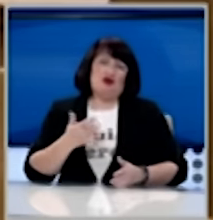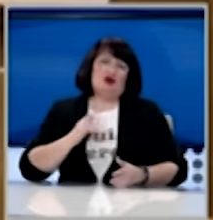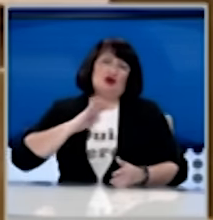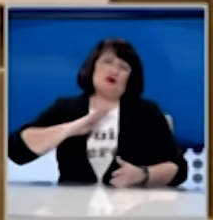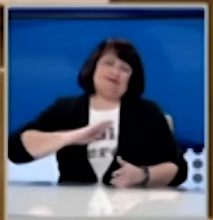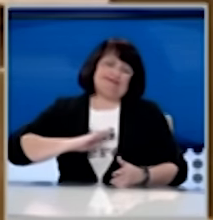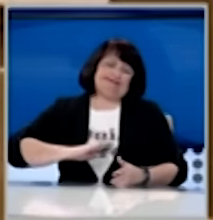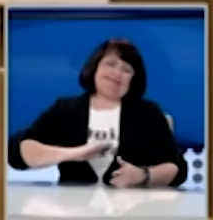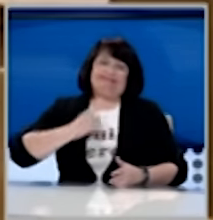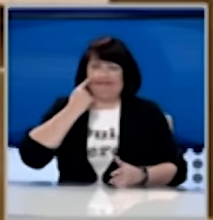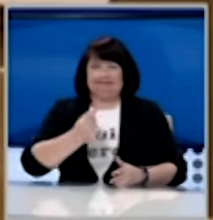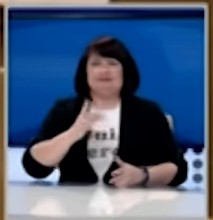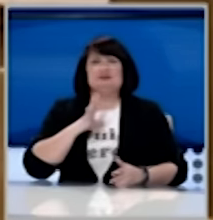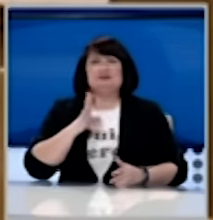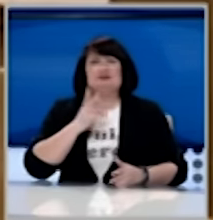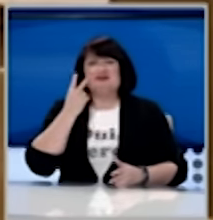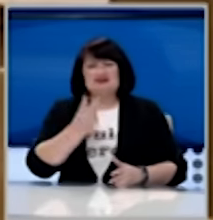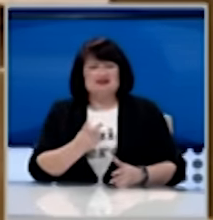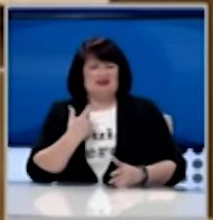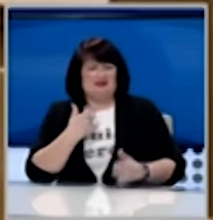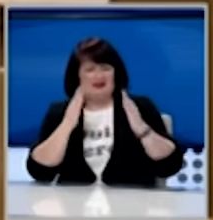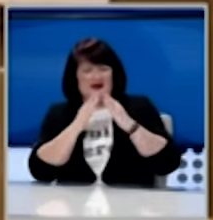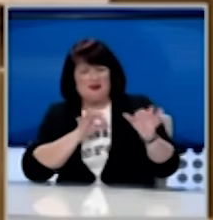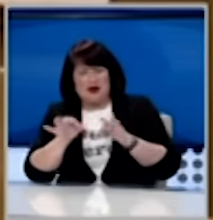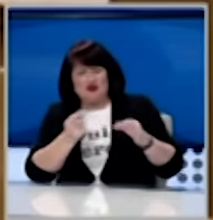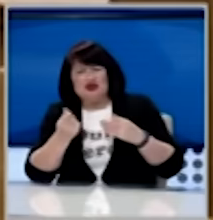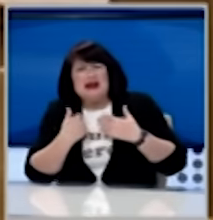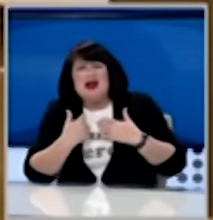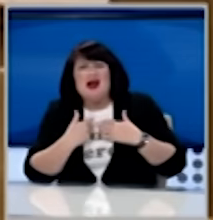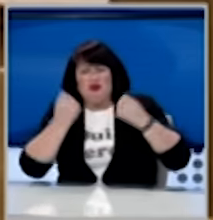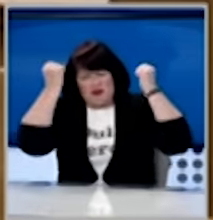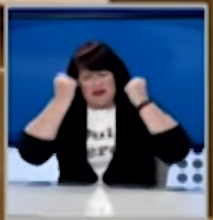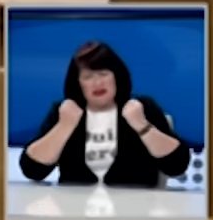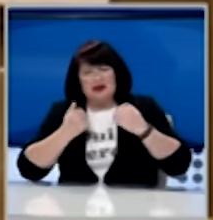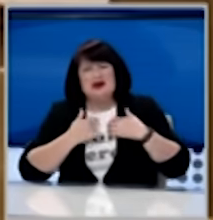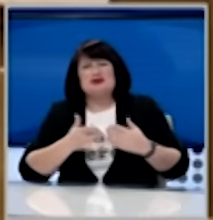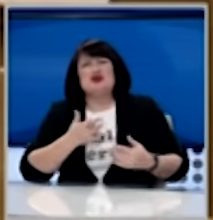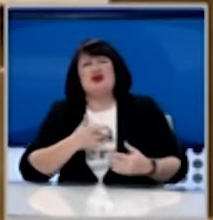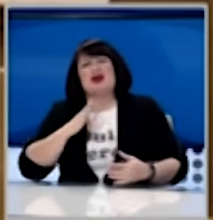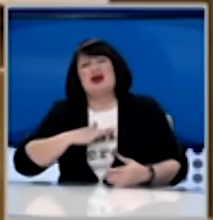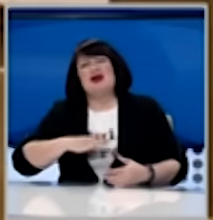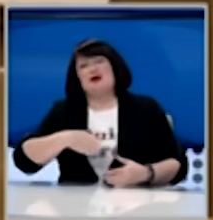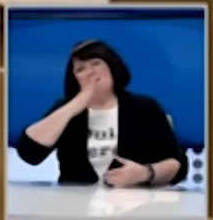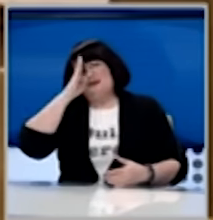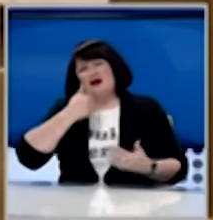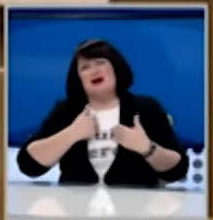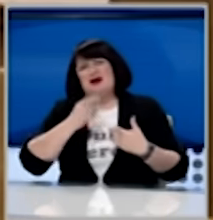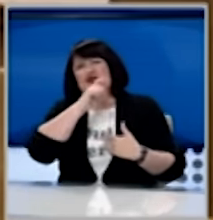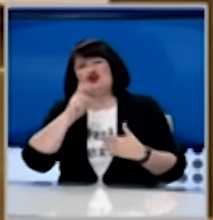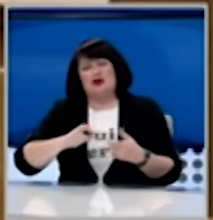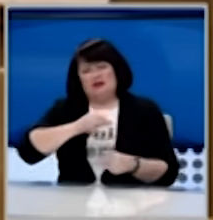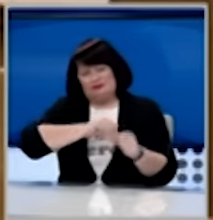αποτύπωμα αφού άνθρωποι είδαν τους κόπους μιας ζωής να χάνονται βλέπουν τη ζωή τους να αλλάζει